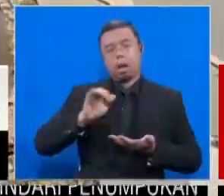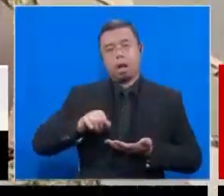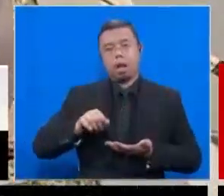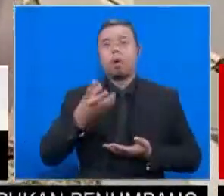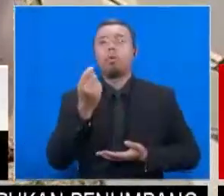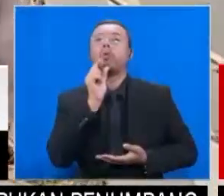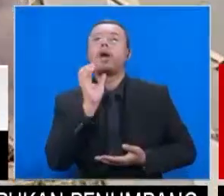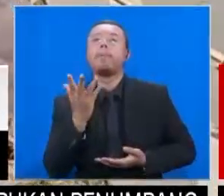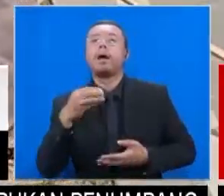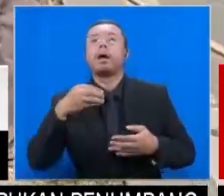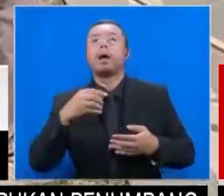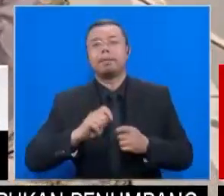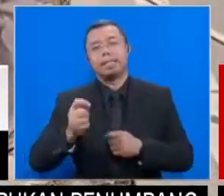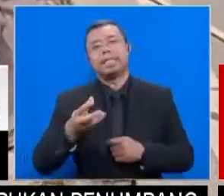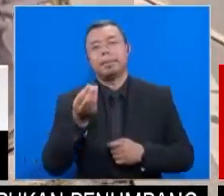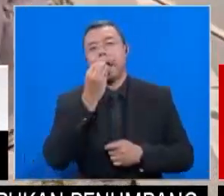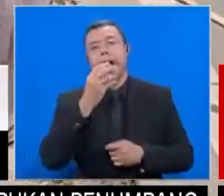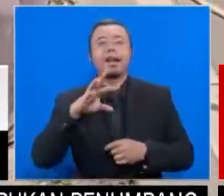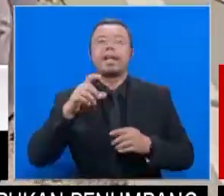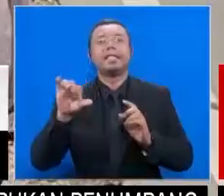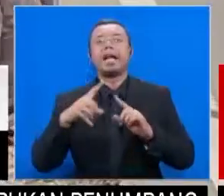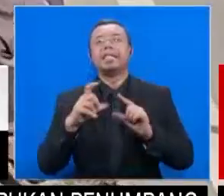Jadi uangnya buat jajan. Dapat berapa hari ini?